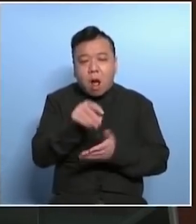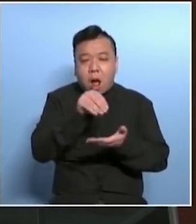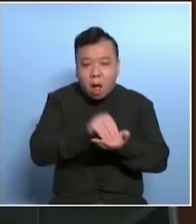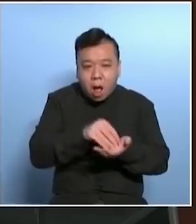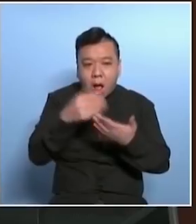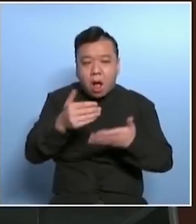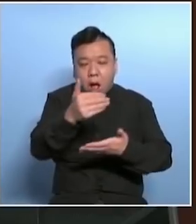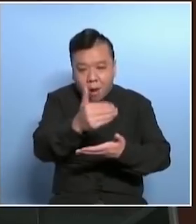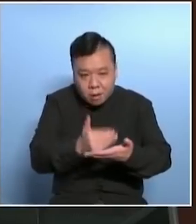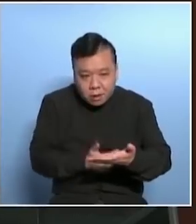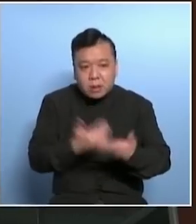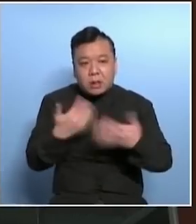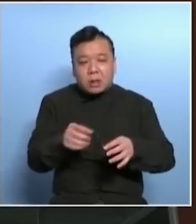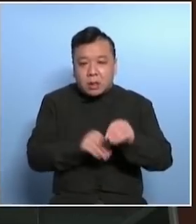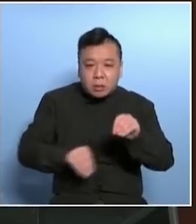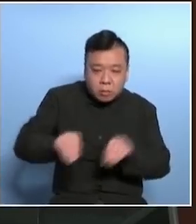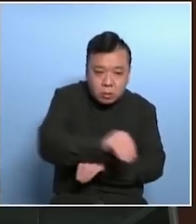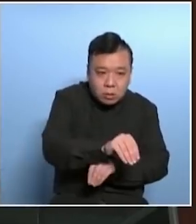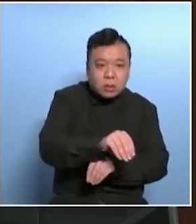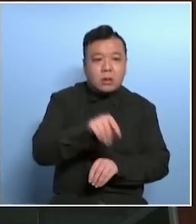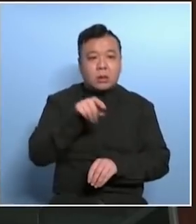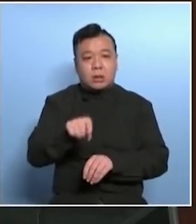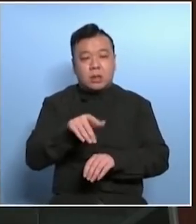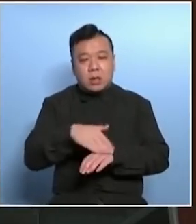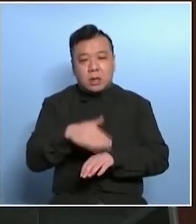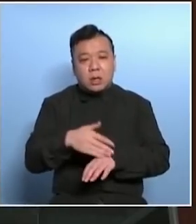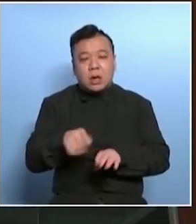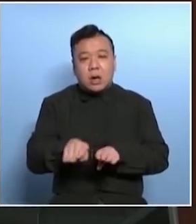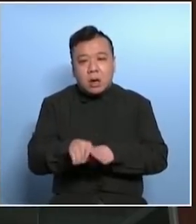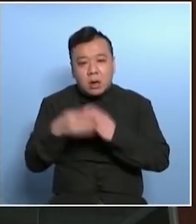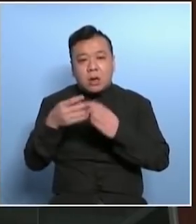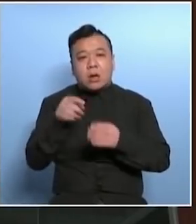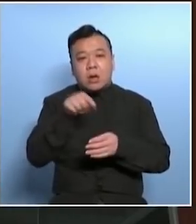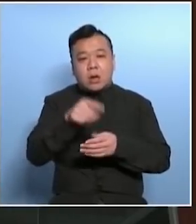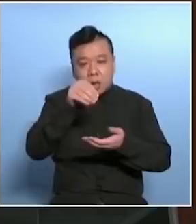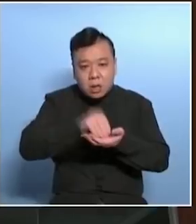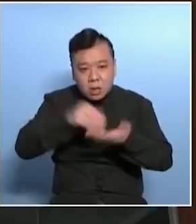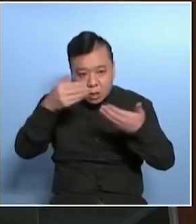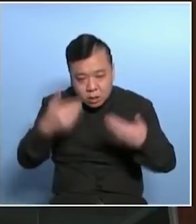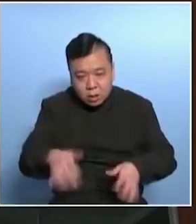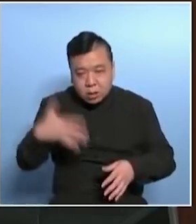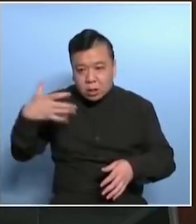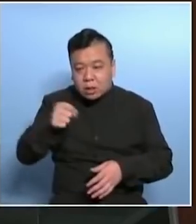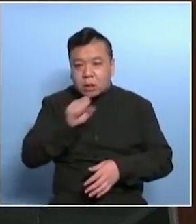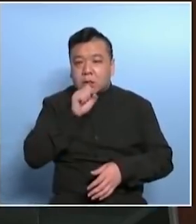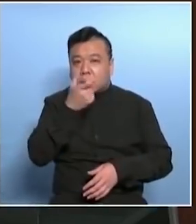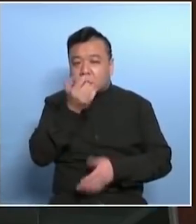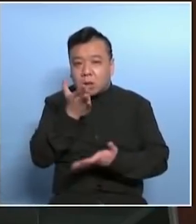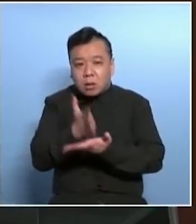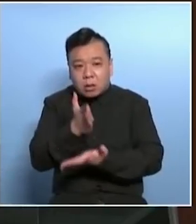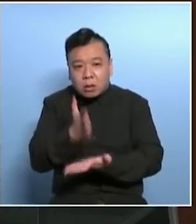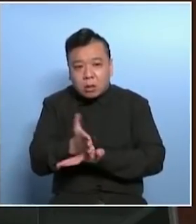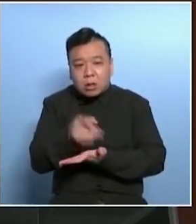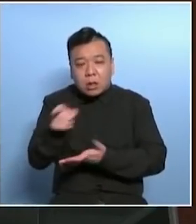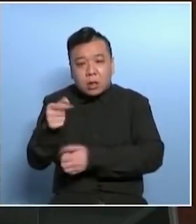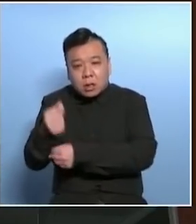了个议程，然后你现在调动议程，和你本来最初一开始 定一個議程，那個權力是不同的，所以你